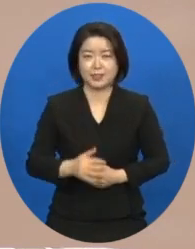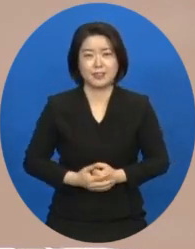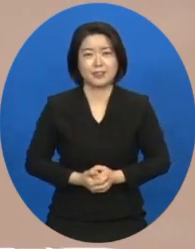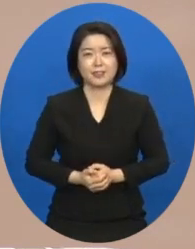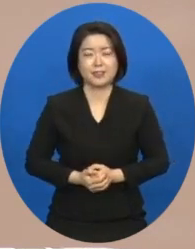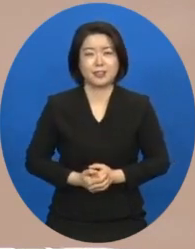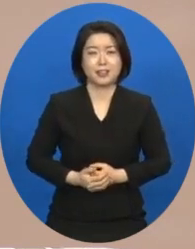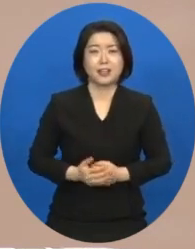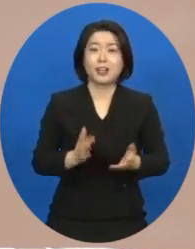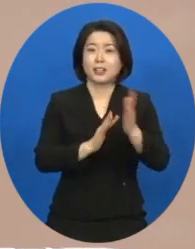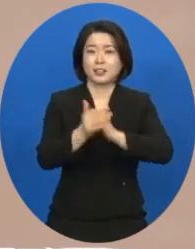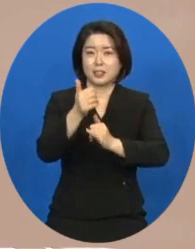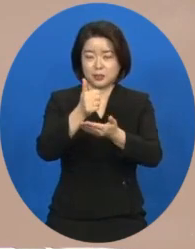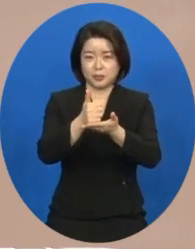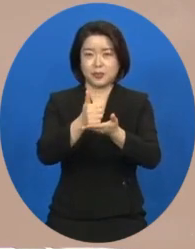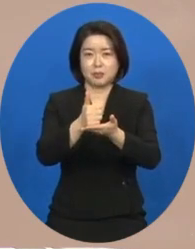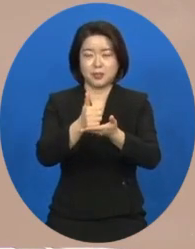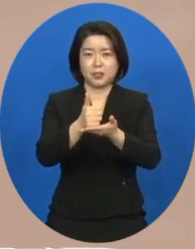예수님께서